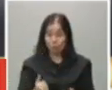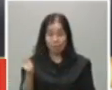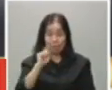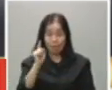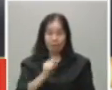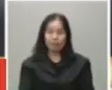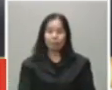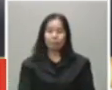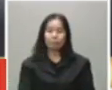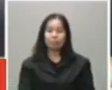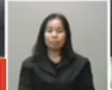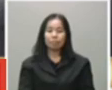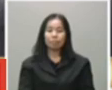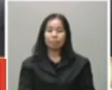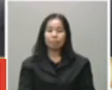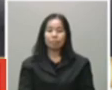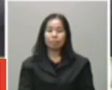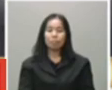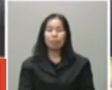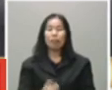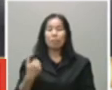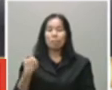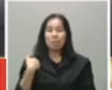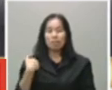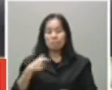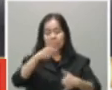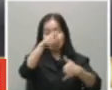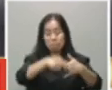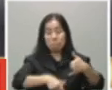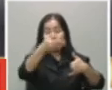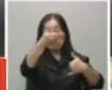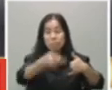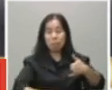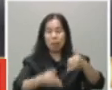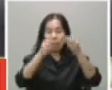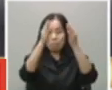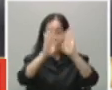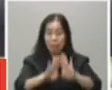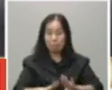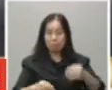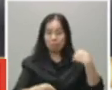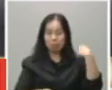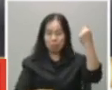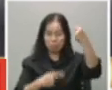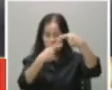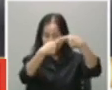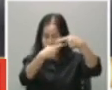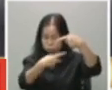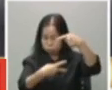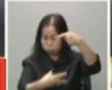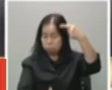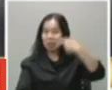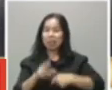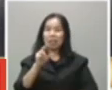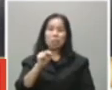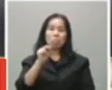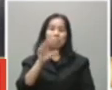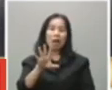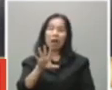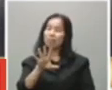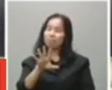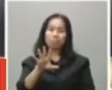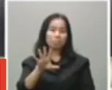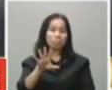ใน35พฤติกรรมความผิดที่เพื่อนสมาชิกพรรคฝ่ายค้านของผมอภิปรายมาก่อนหน้